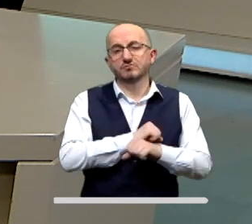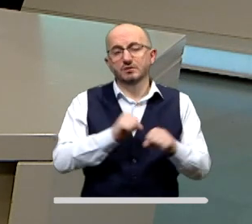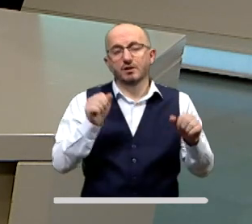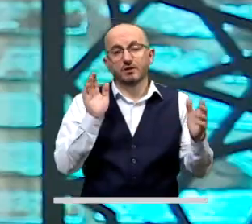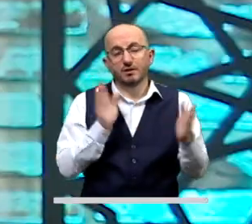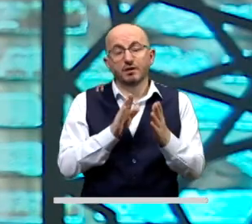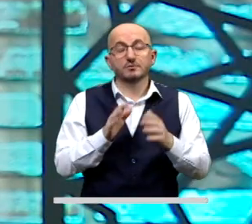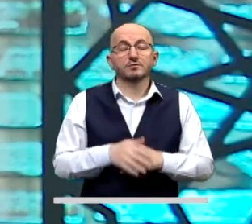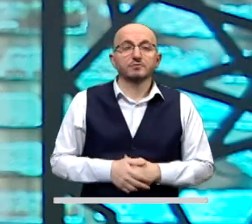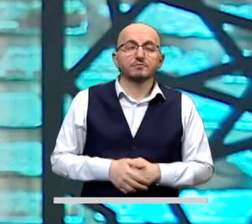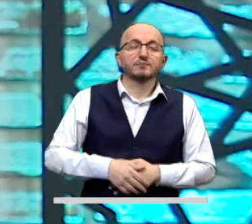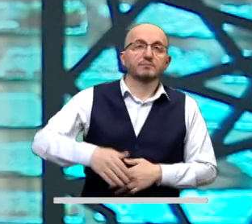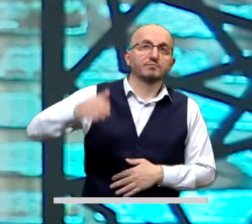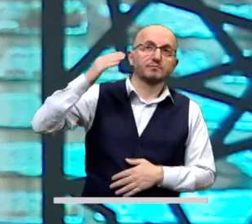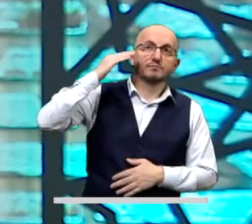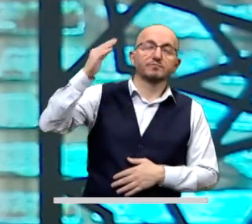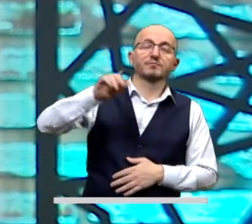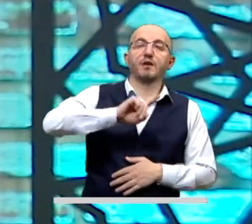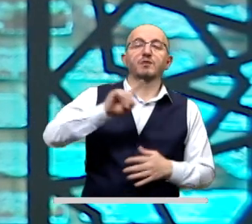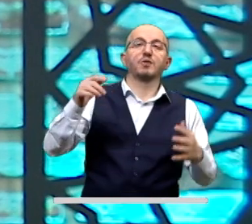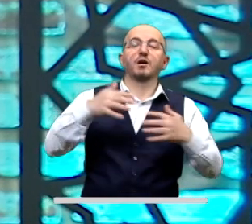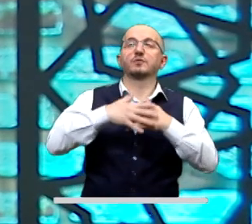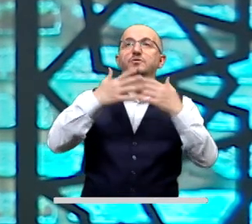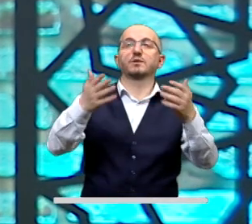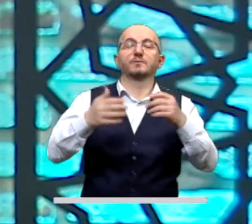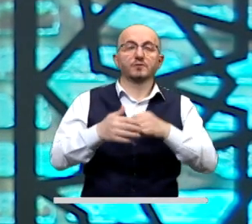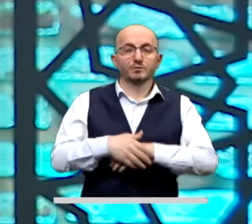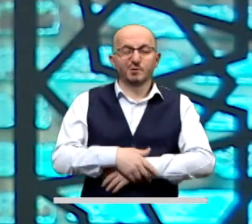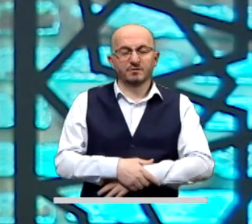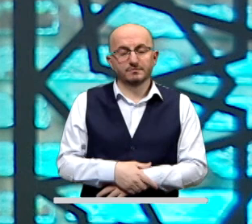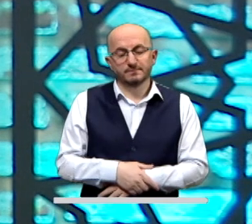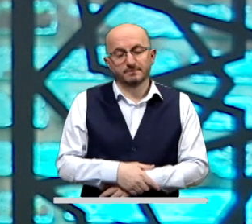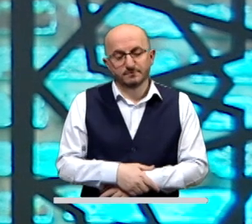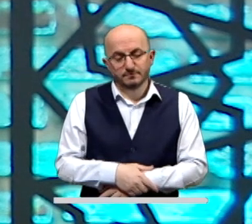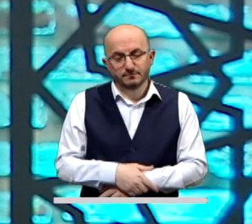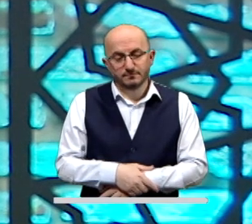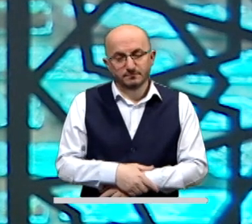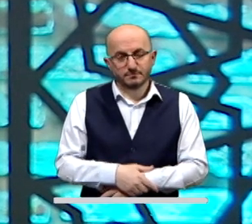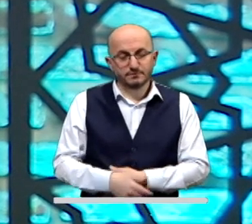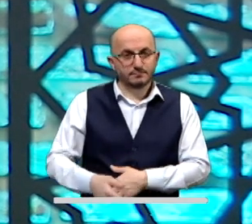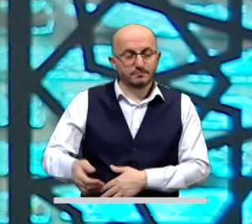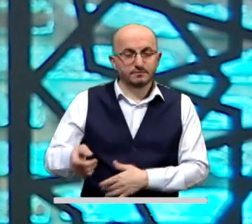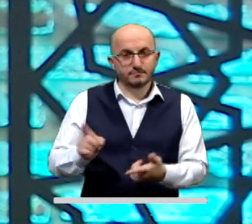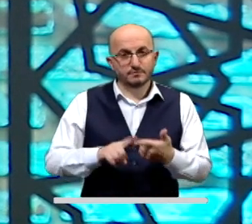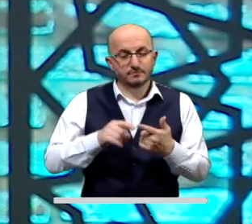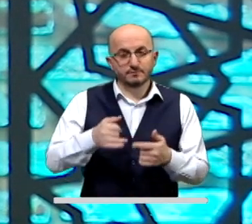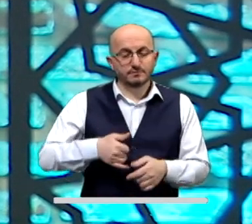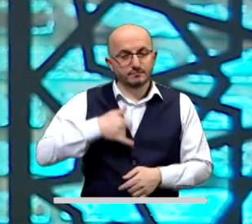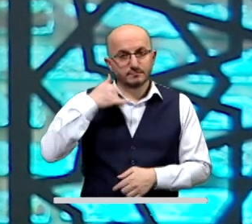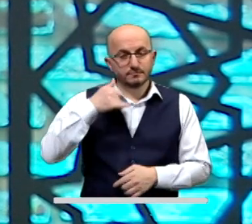Çorum'a Selam ediyoruz hayırlı akşamlarınız olsun efendim dua bekleriz sizden de Arif Bey bir telefon bağlantımız daha var